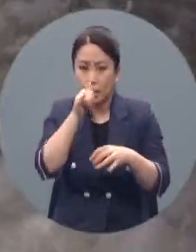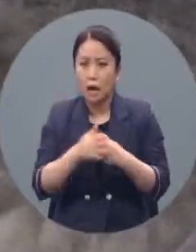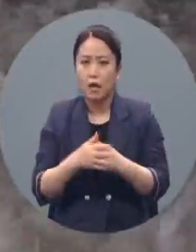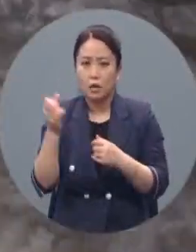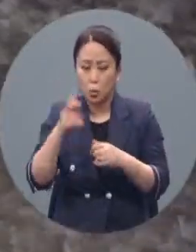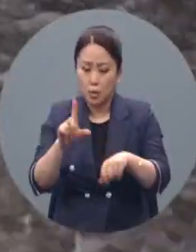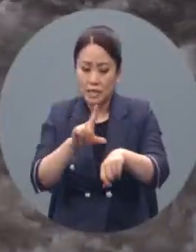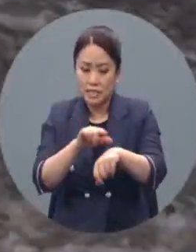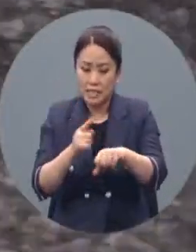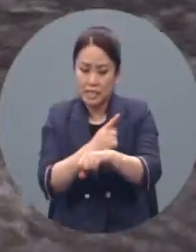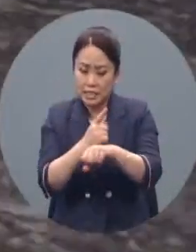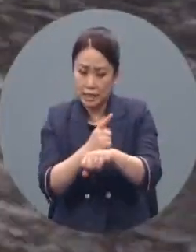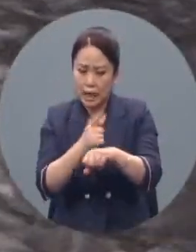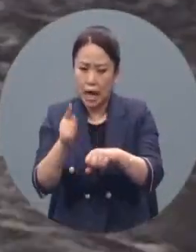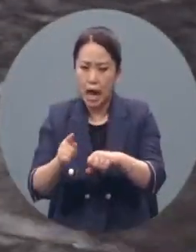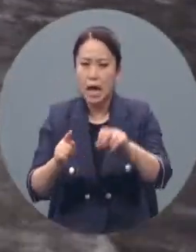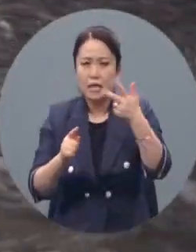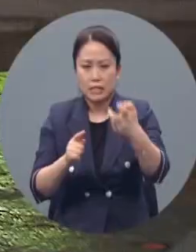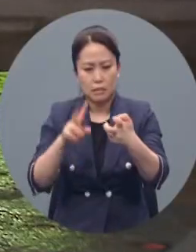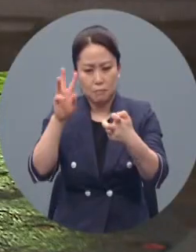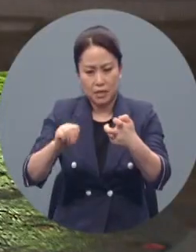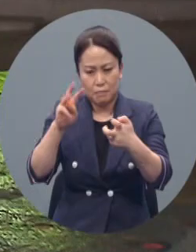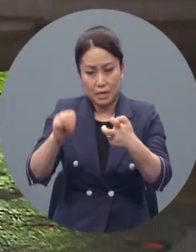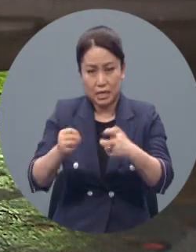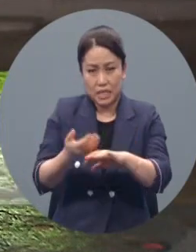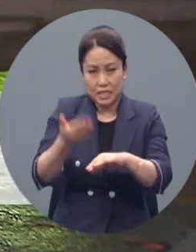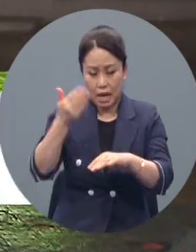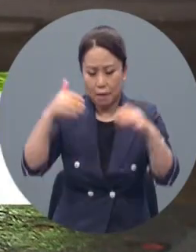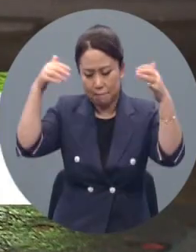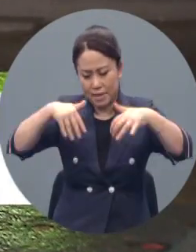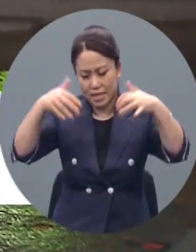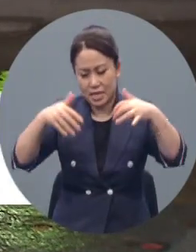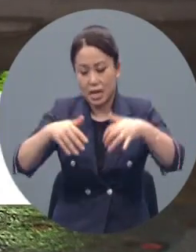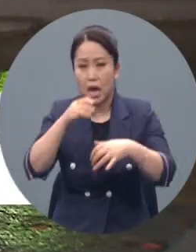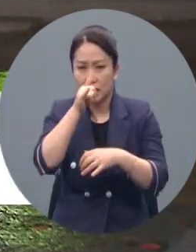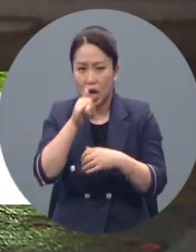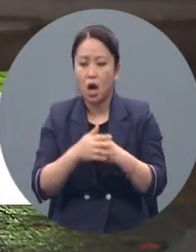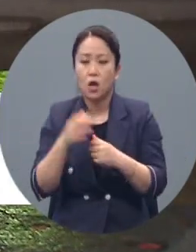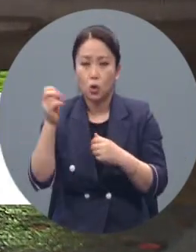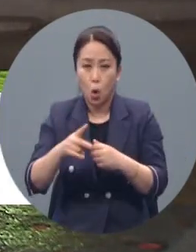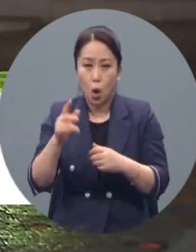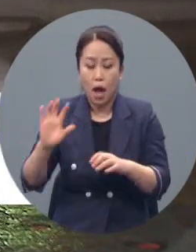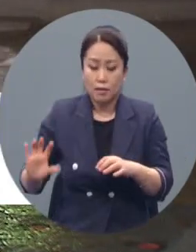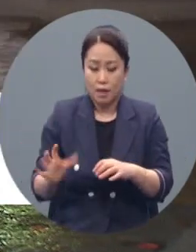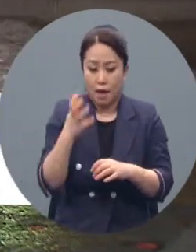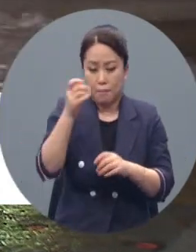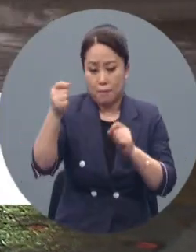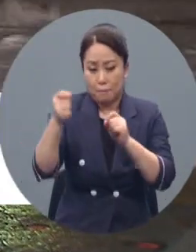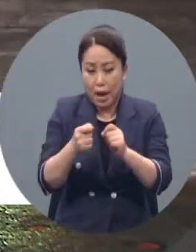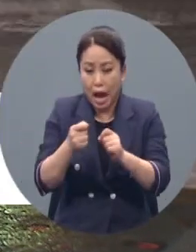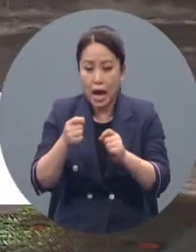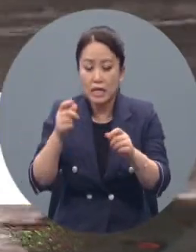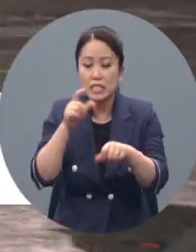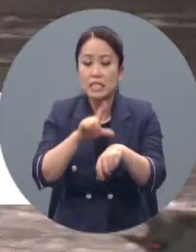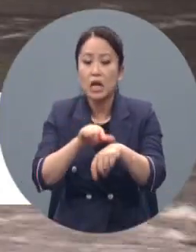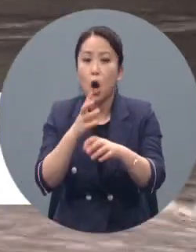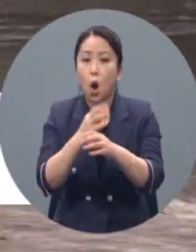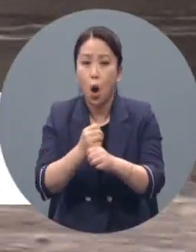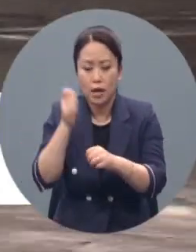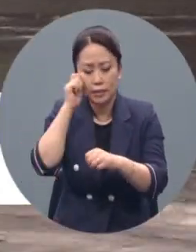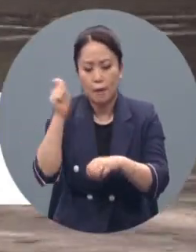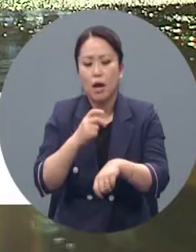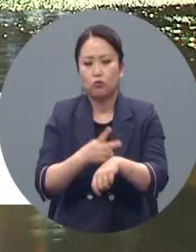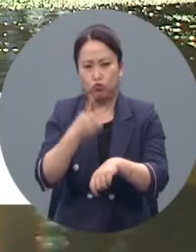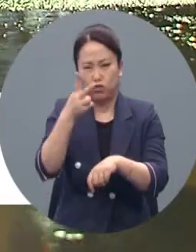이상의 장대비가 내리겠습니다. 태풍이 부산에 가장 근접하는 시간은 새벽 2시쯤으로 이때 부산에 가장 많은 비를